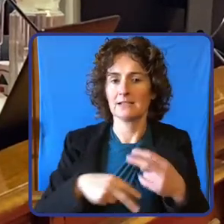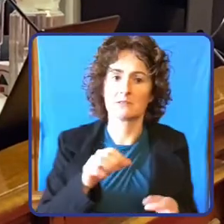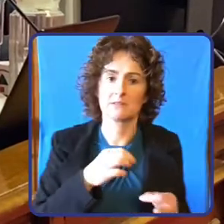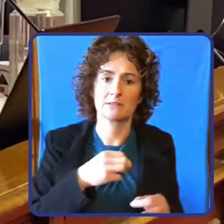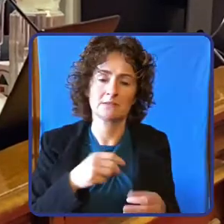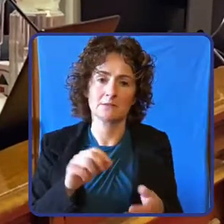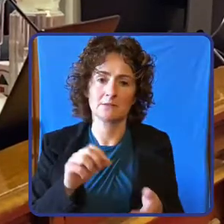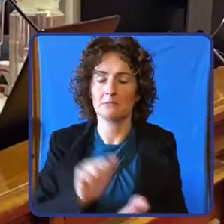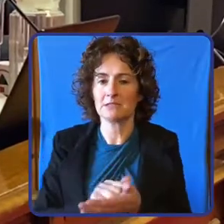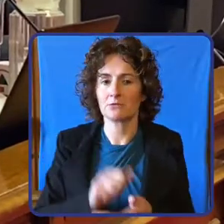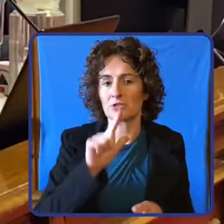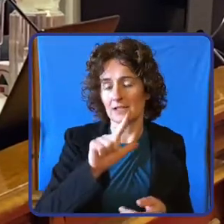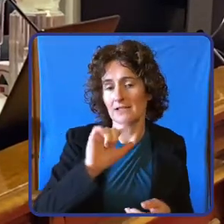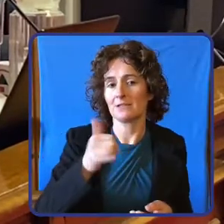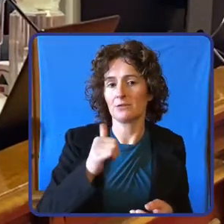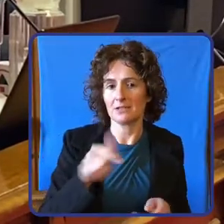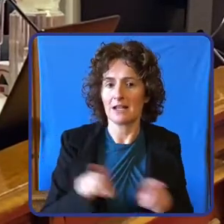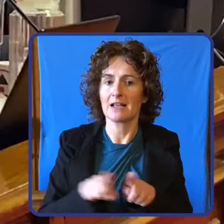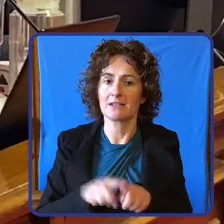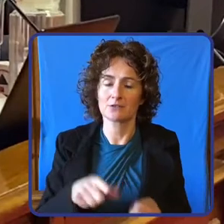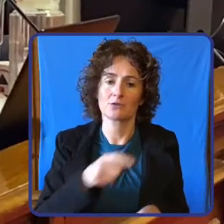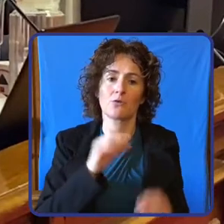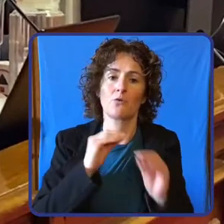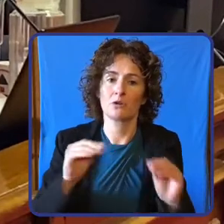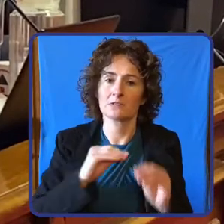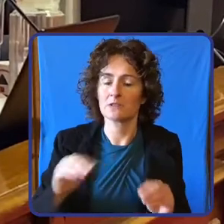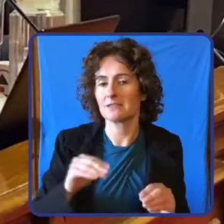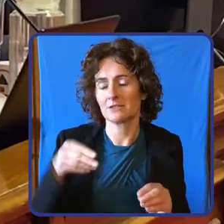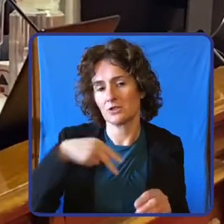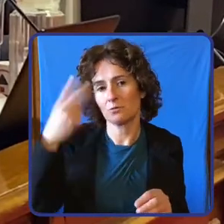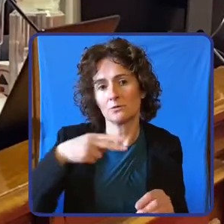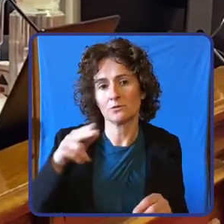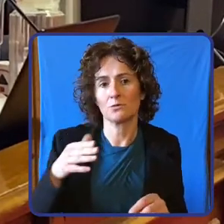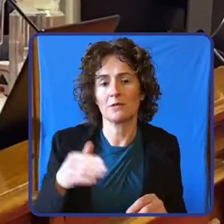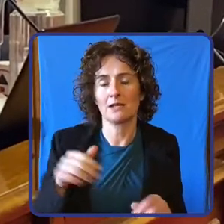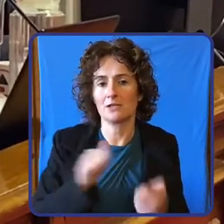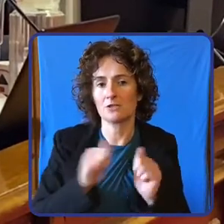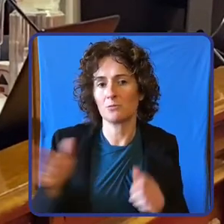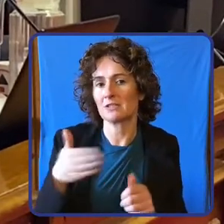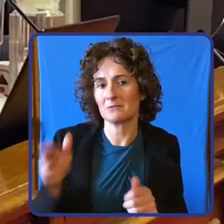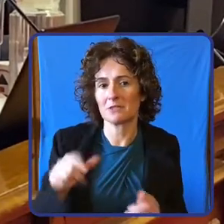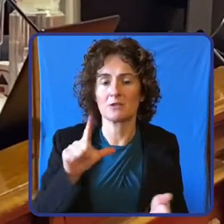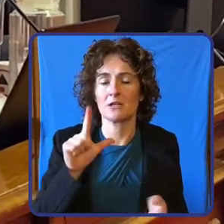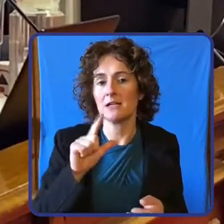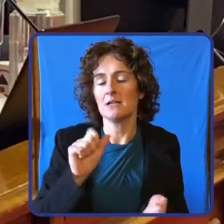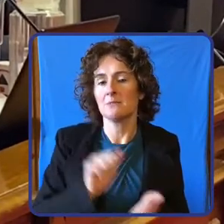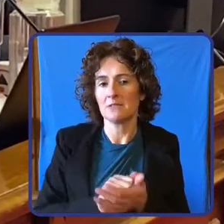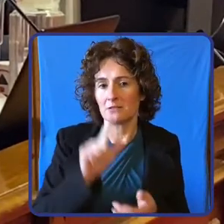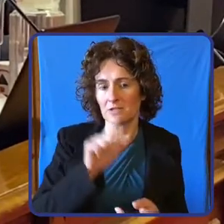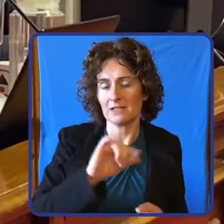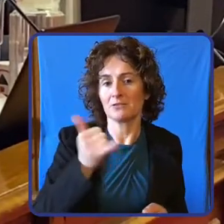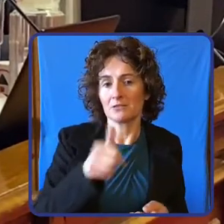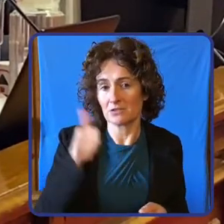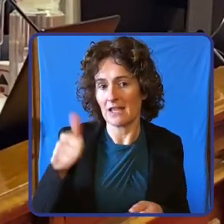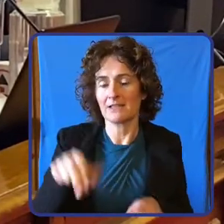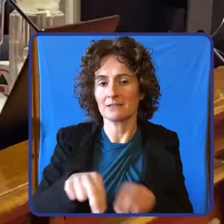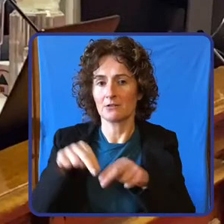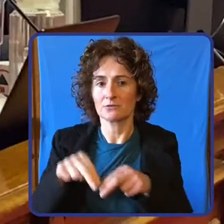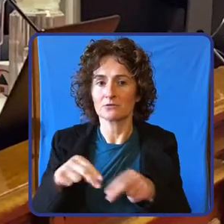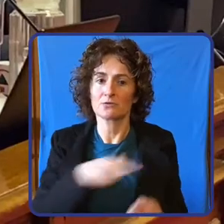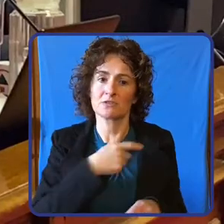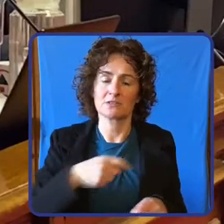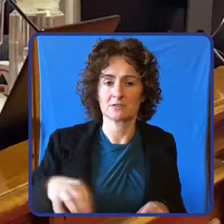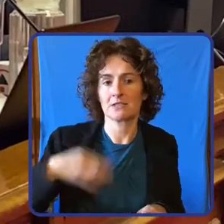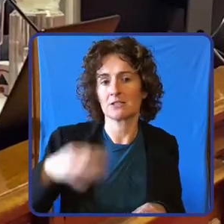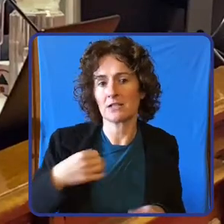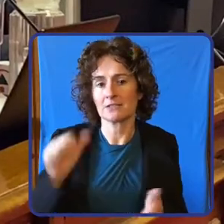szavazattal egyhangulag, az oktatási, kulturális, sport és nemzetiségi bizottság 2 igen szavazattal egy tartózkodás mellett, a szociális